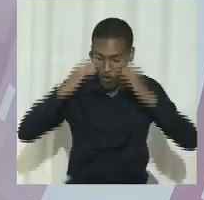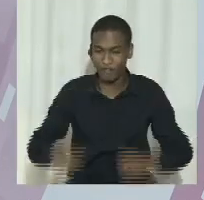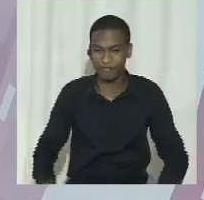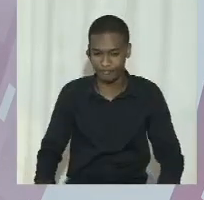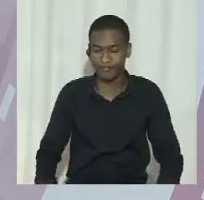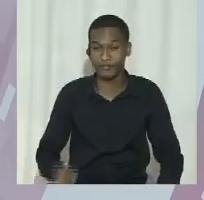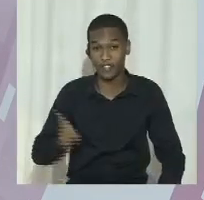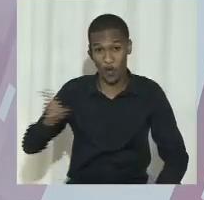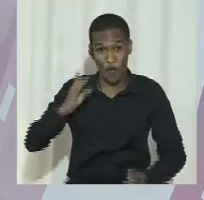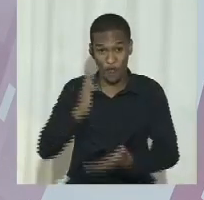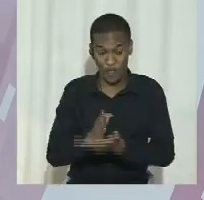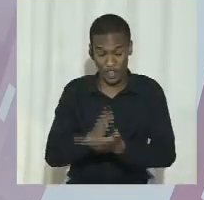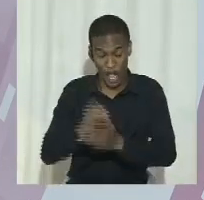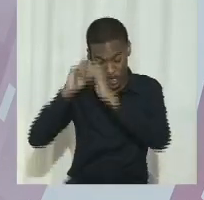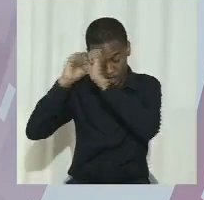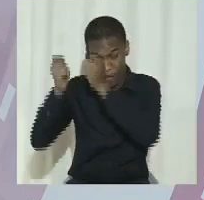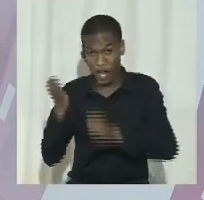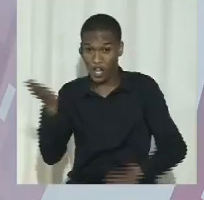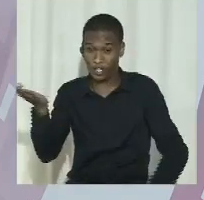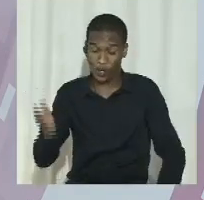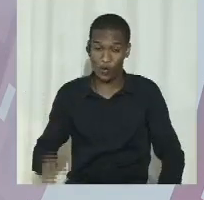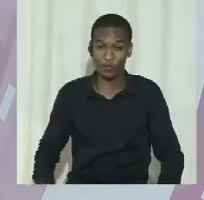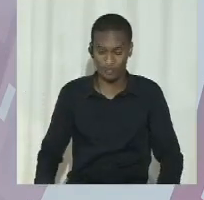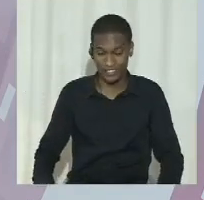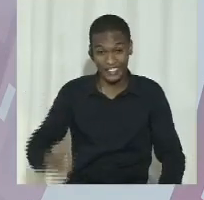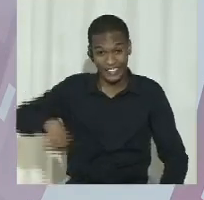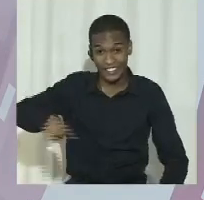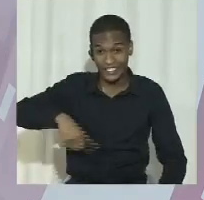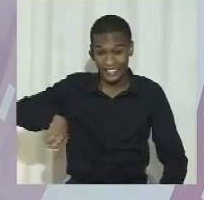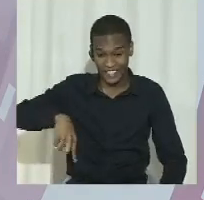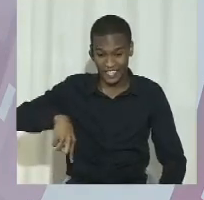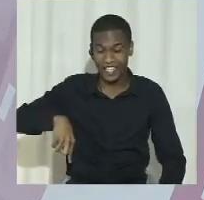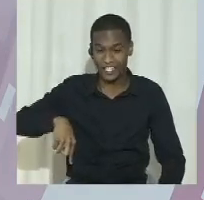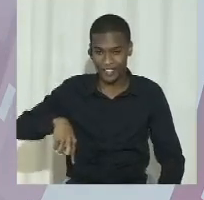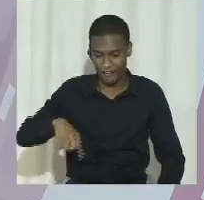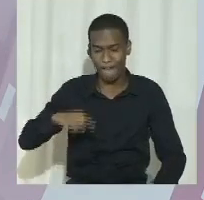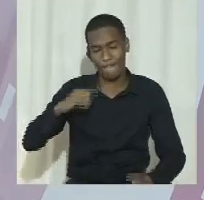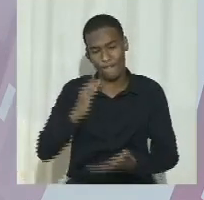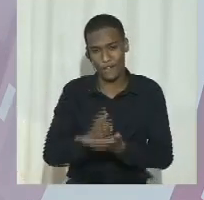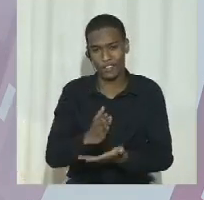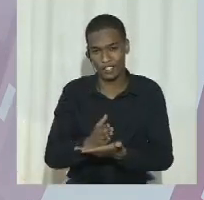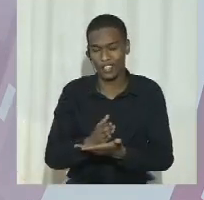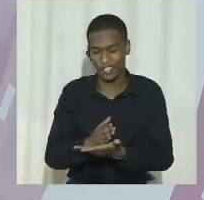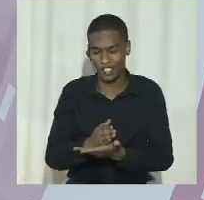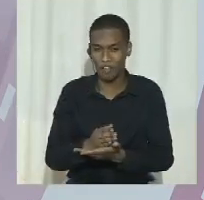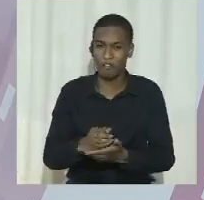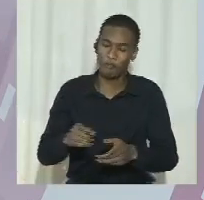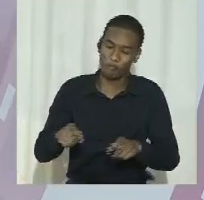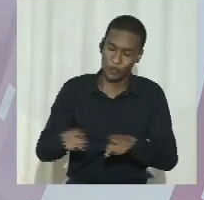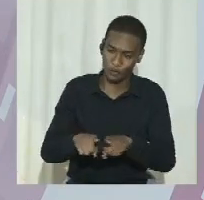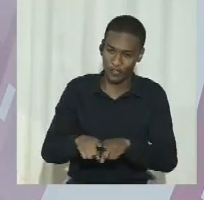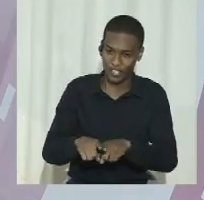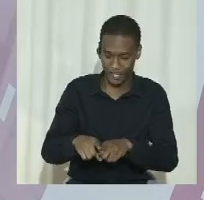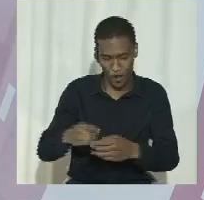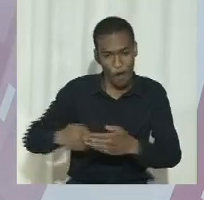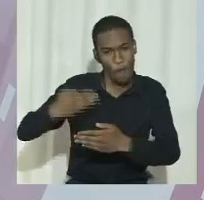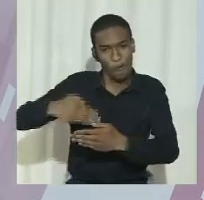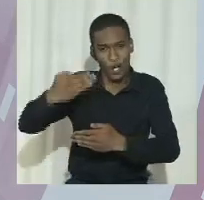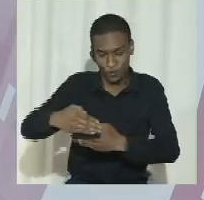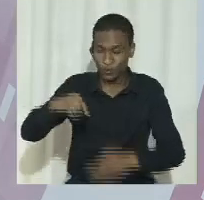tapaka to anatin'izay fa isika moa zany dia efa manaraka n'ilay firosoana amin'ilay hoe